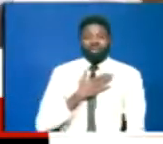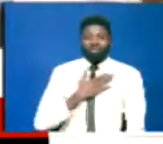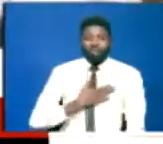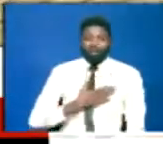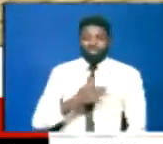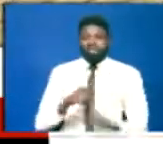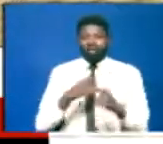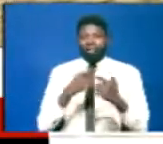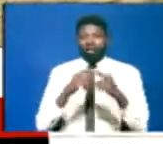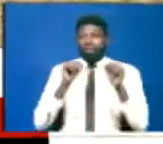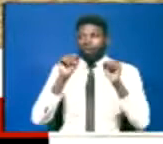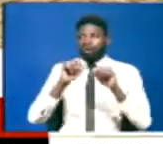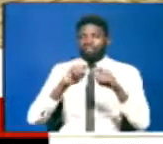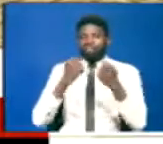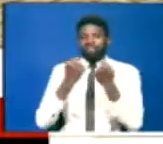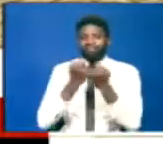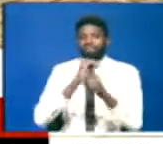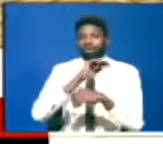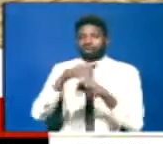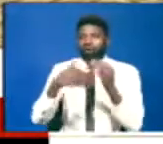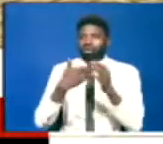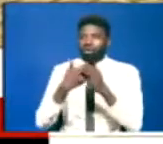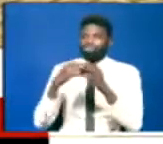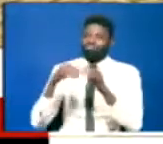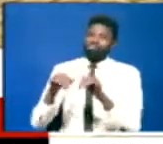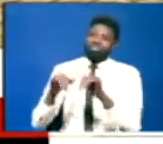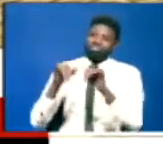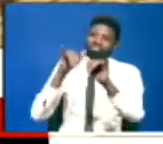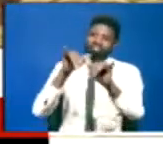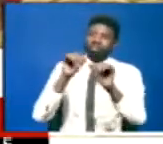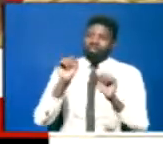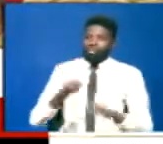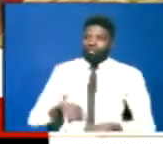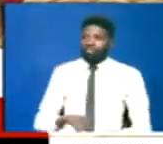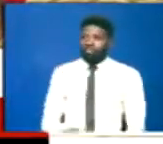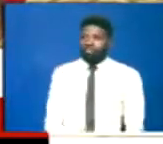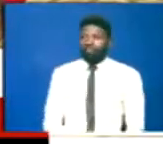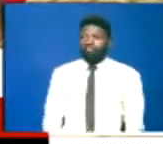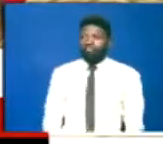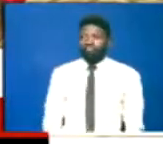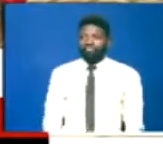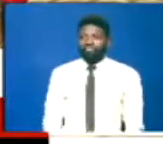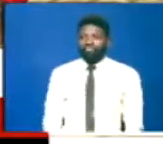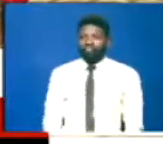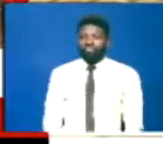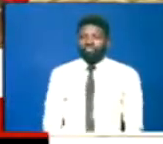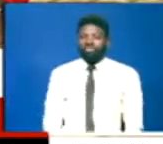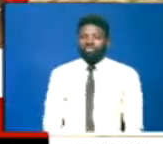the whole team. Right over left. Let's go down again. Count.